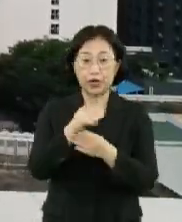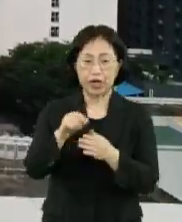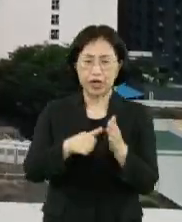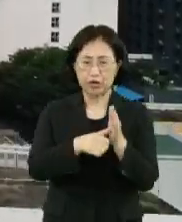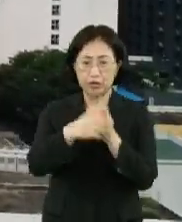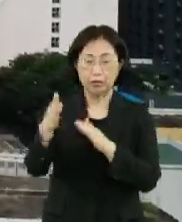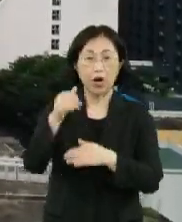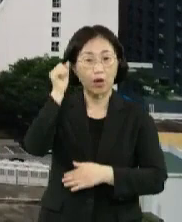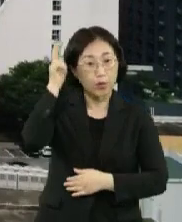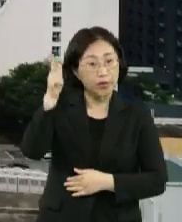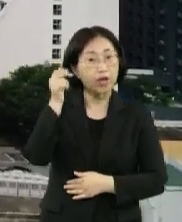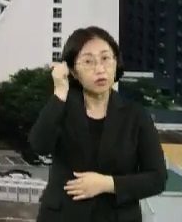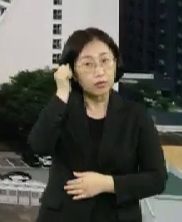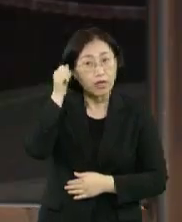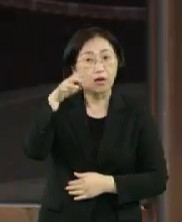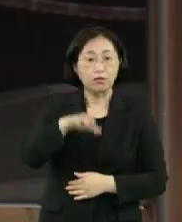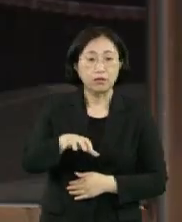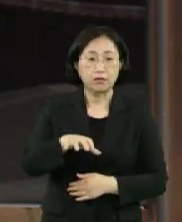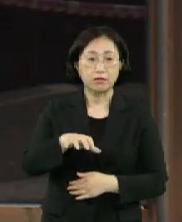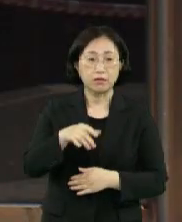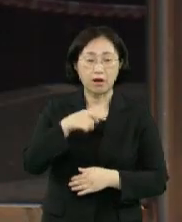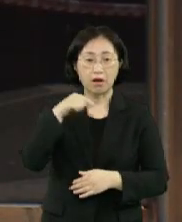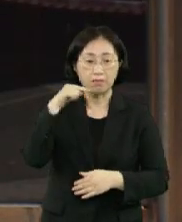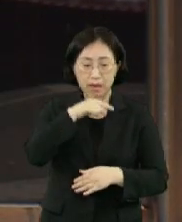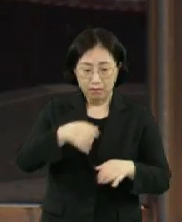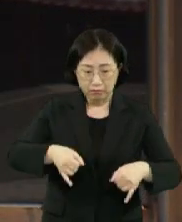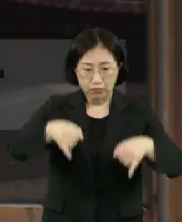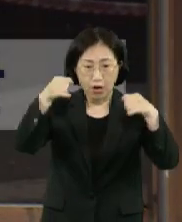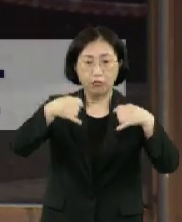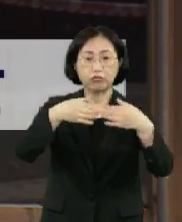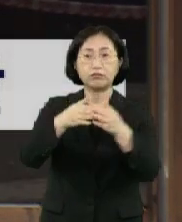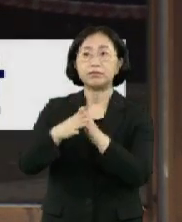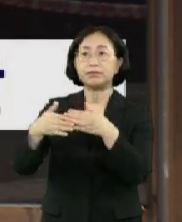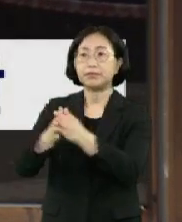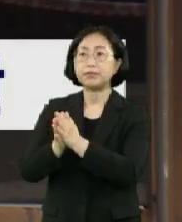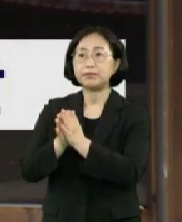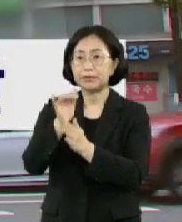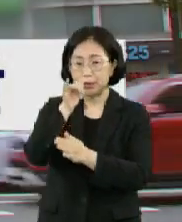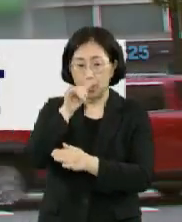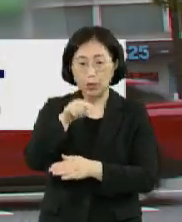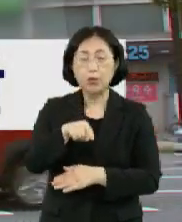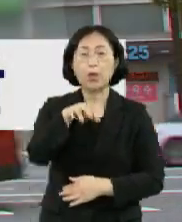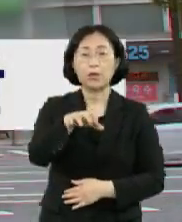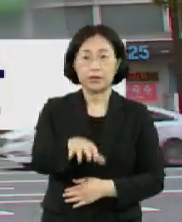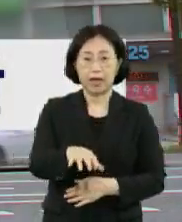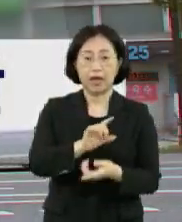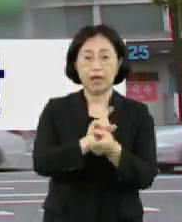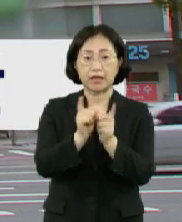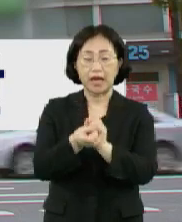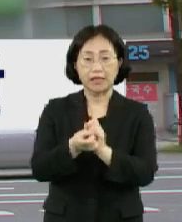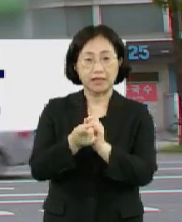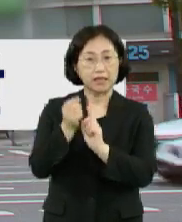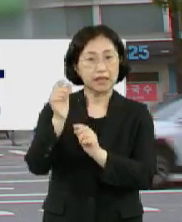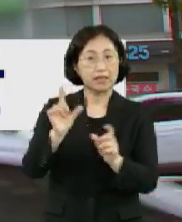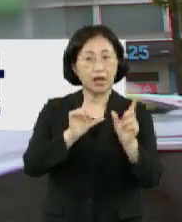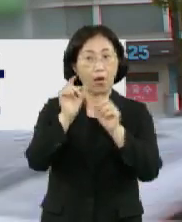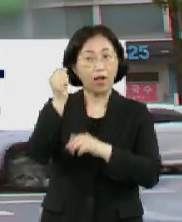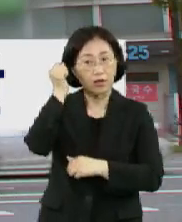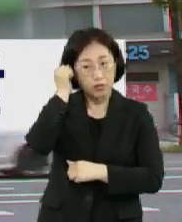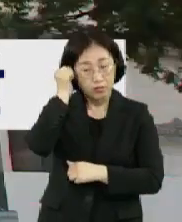유명 호텔과 숙박업소들은 불황 속에 줄줄이 폐업했고 그 자리는 생활 숙박시설이 대체하고